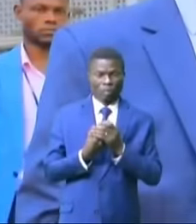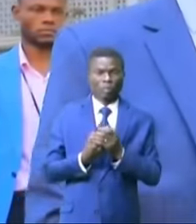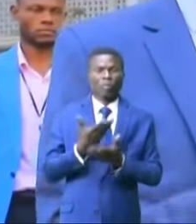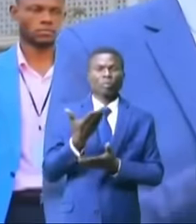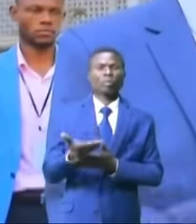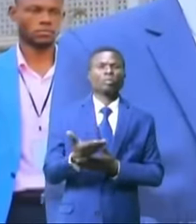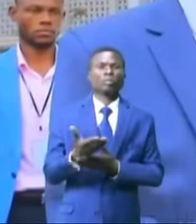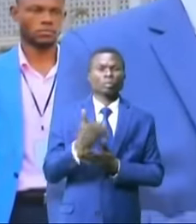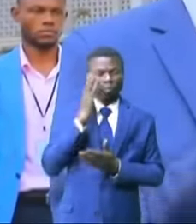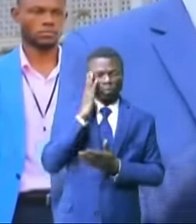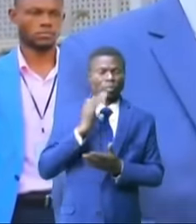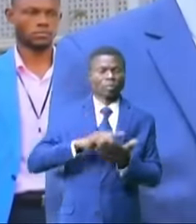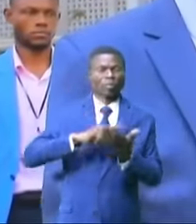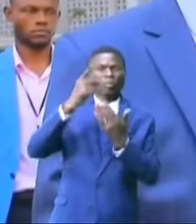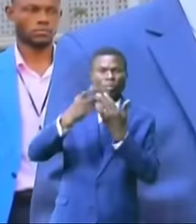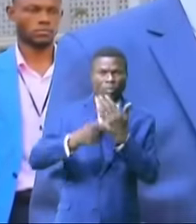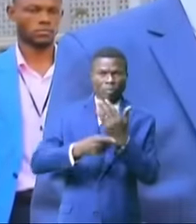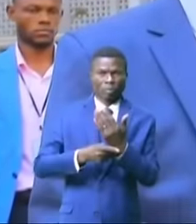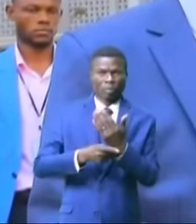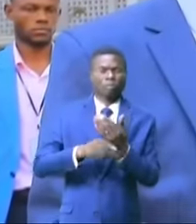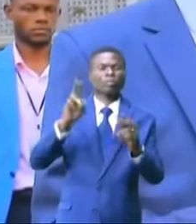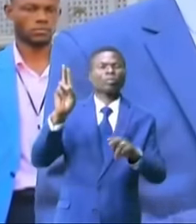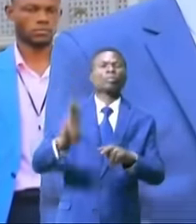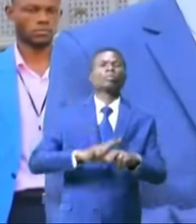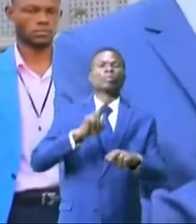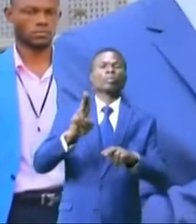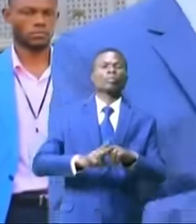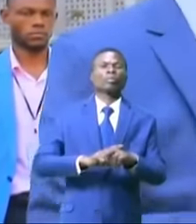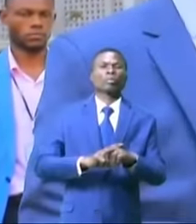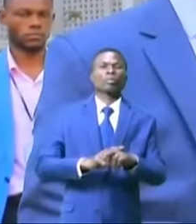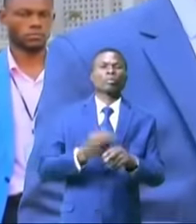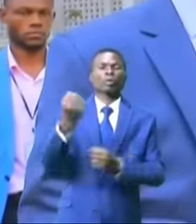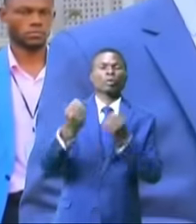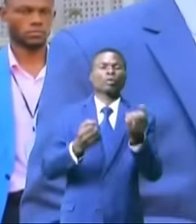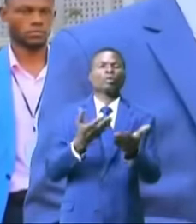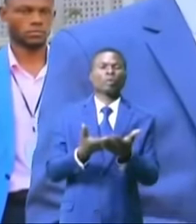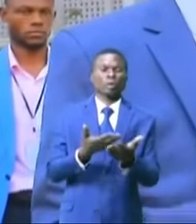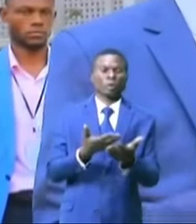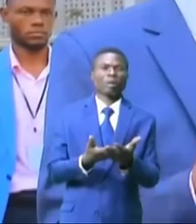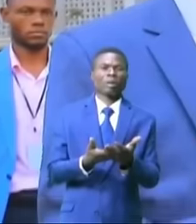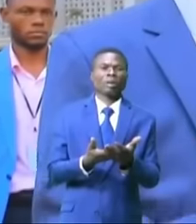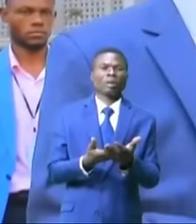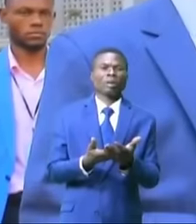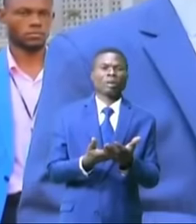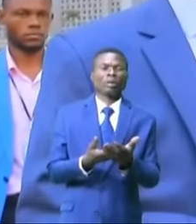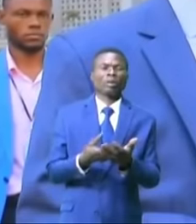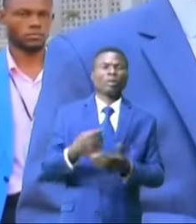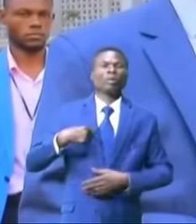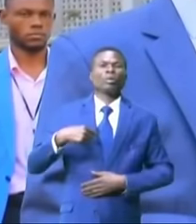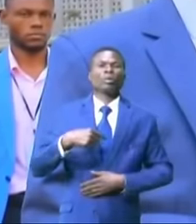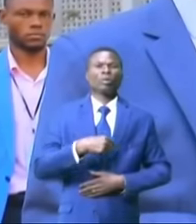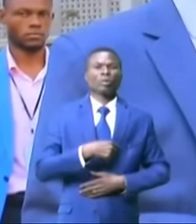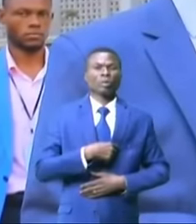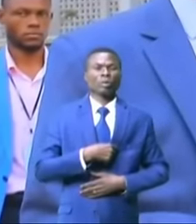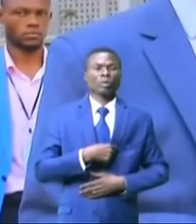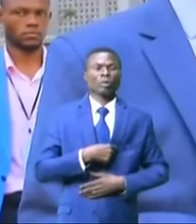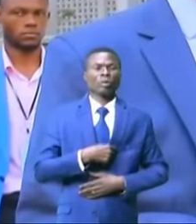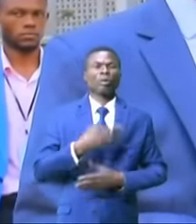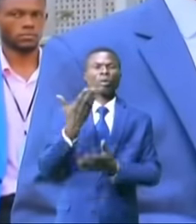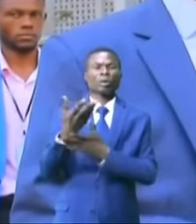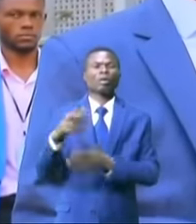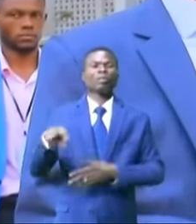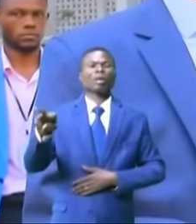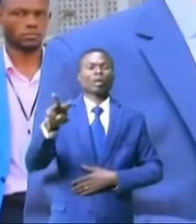éventuellement, un plan d'utilisation de ce véhicule. Et nous vous